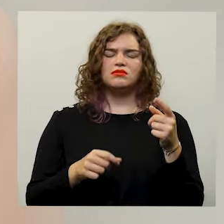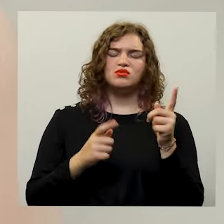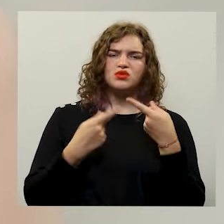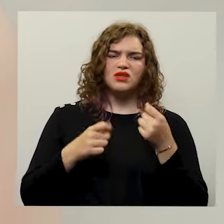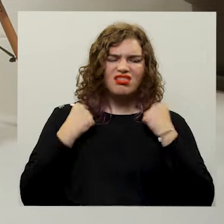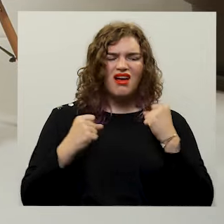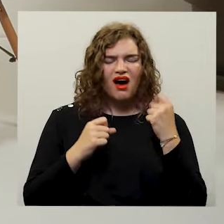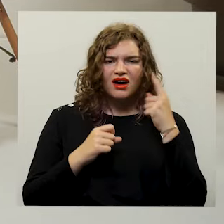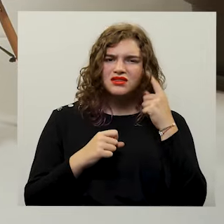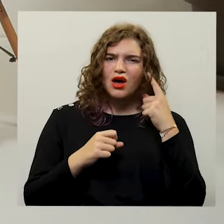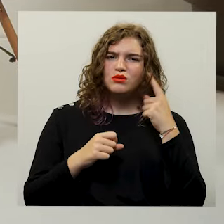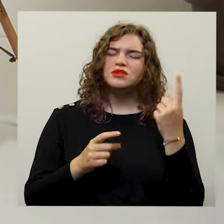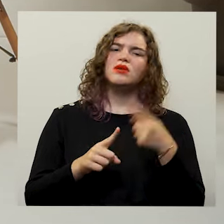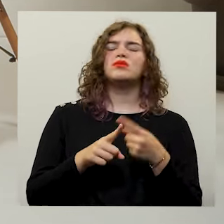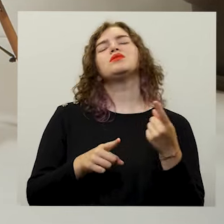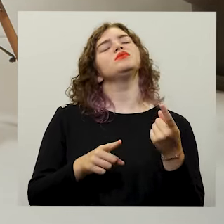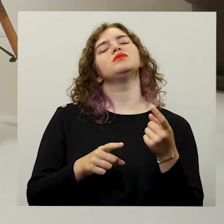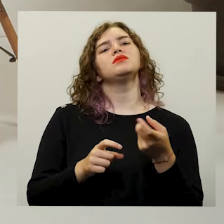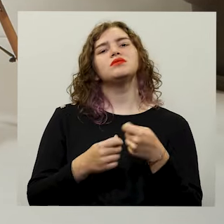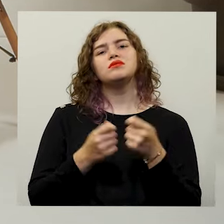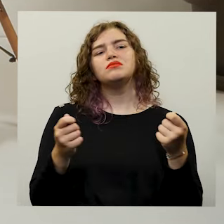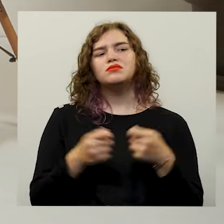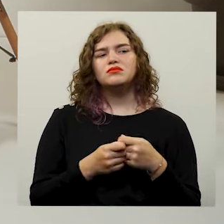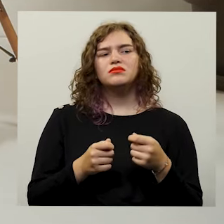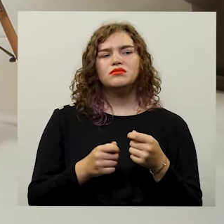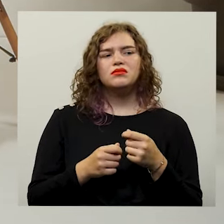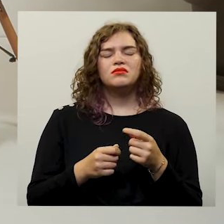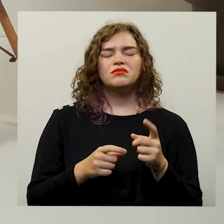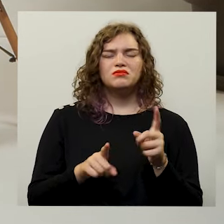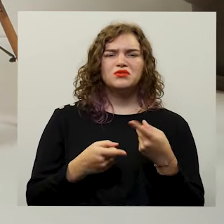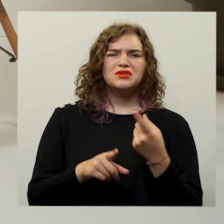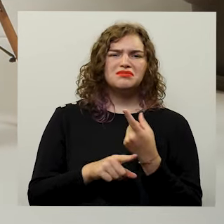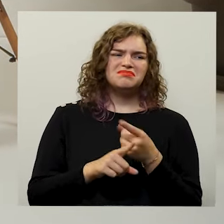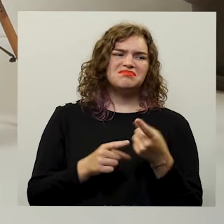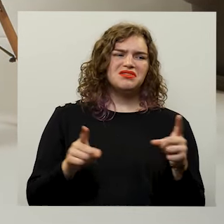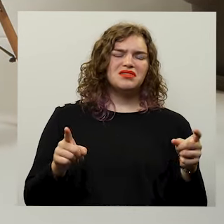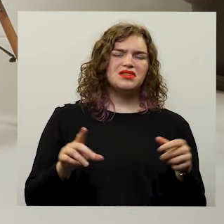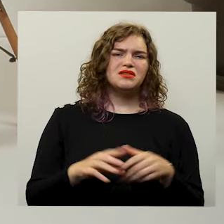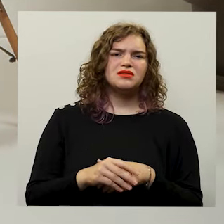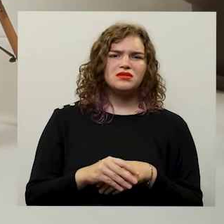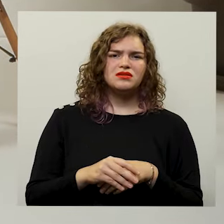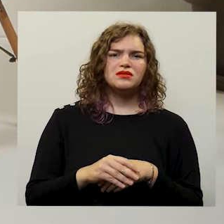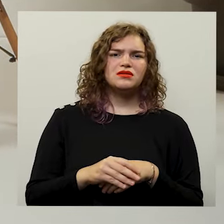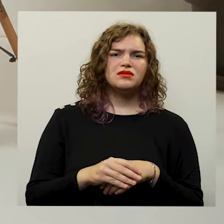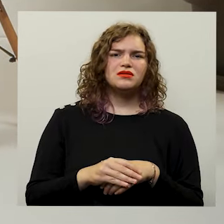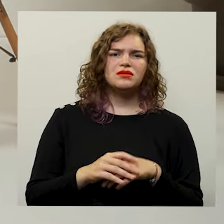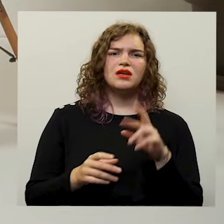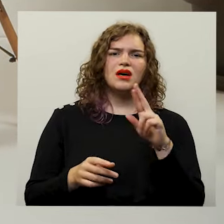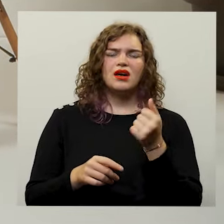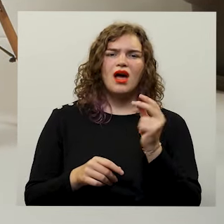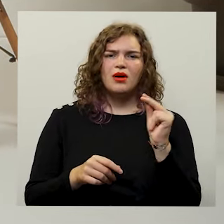maxim, rap, tot felul de muzică. Rap e muzica la care dai din cap?